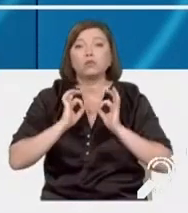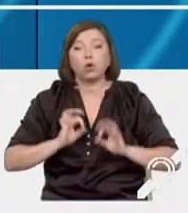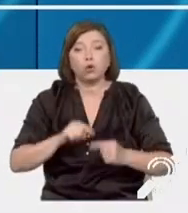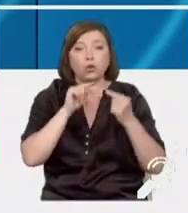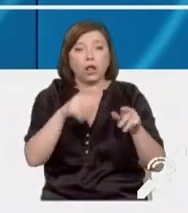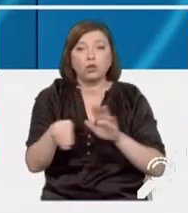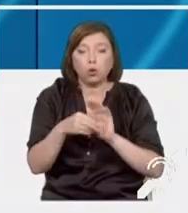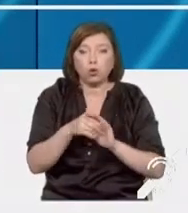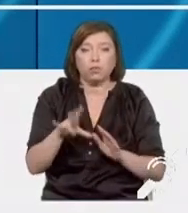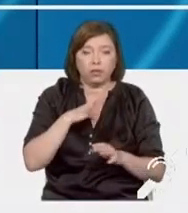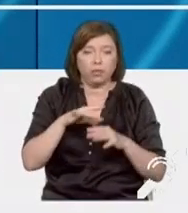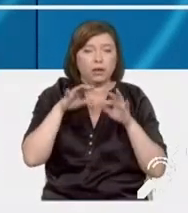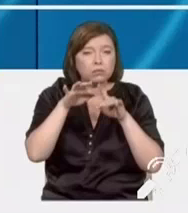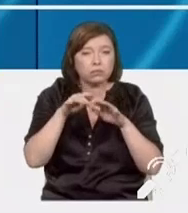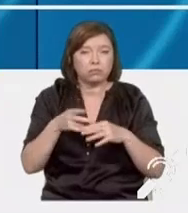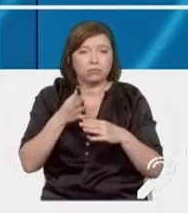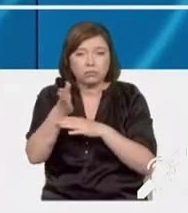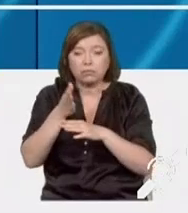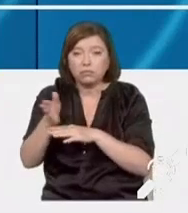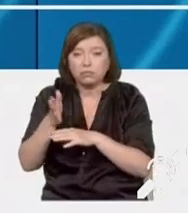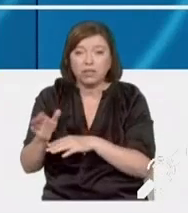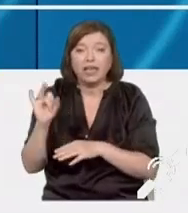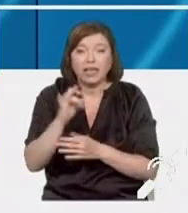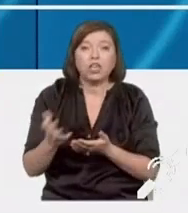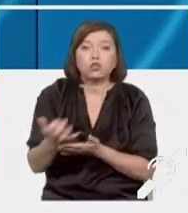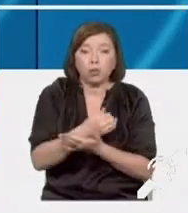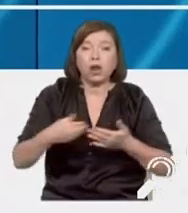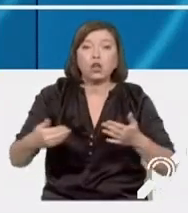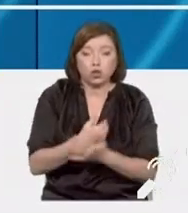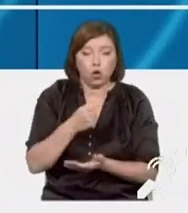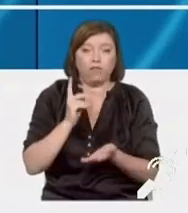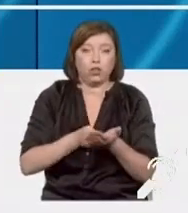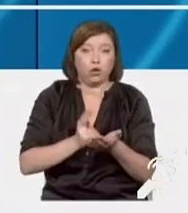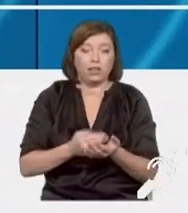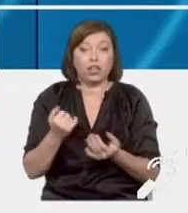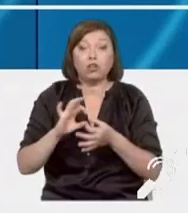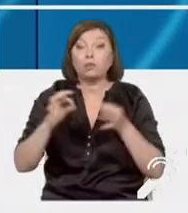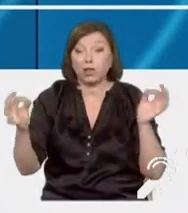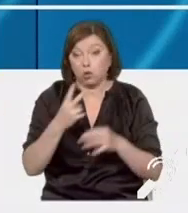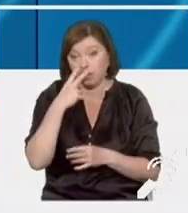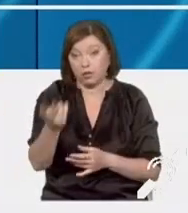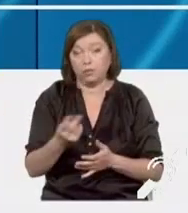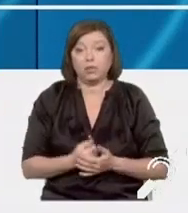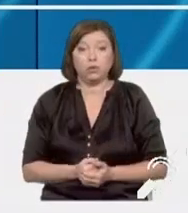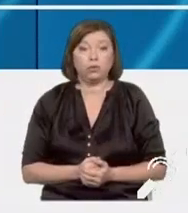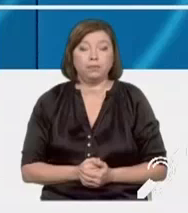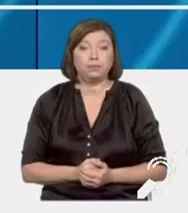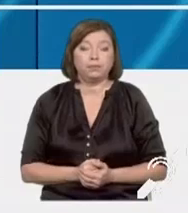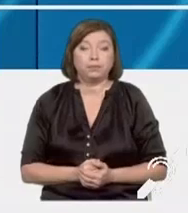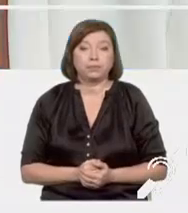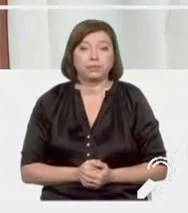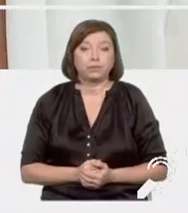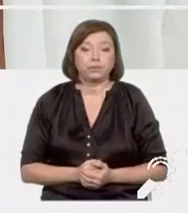Procuratura Anticorupție, au făcut mai multe percheziții în acest caz și au strâns noi probe. Detalii ne oferă Svetlana Gore. Svetlana, bună seara, te